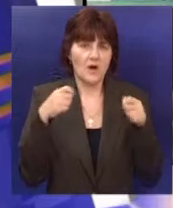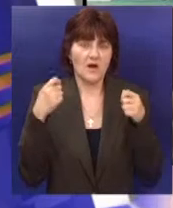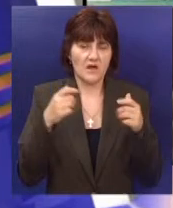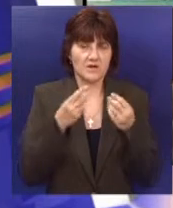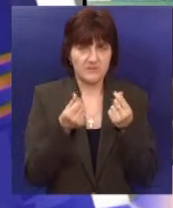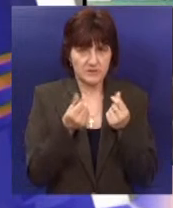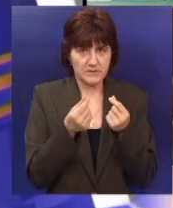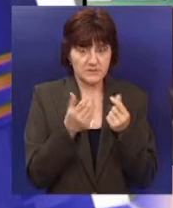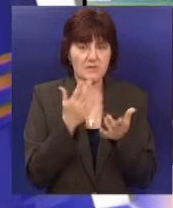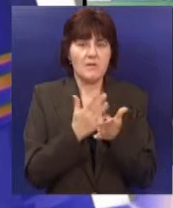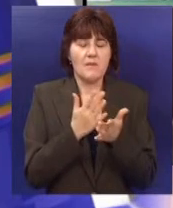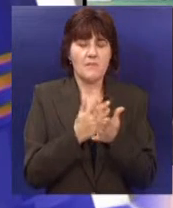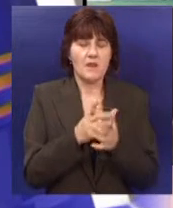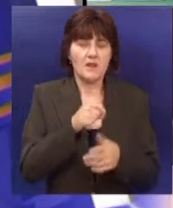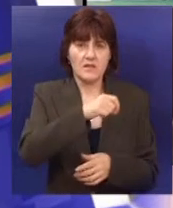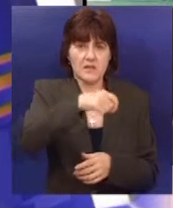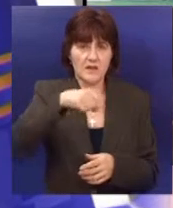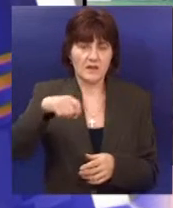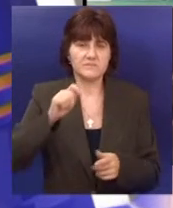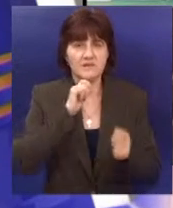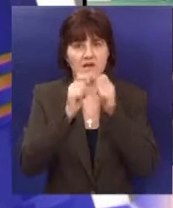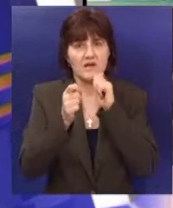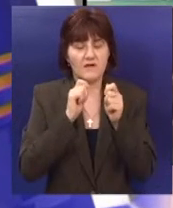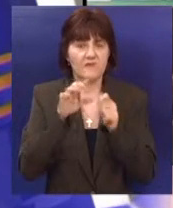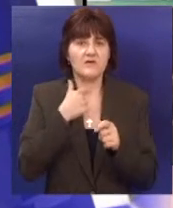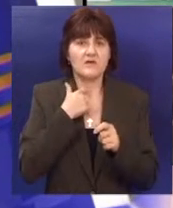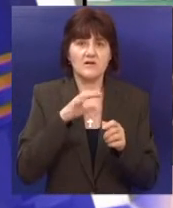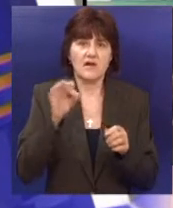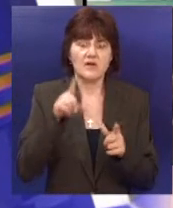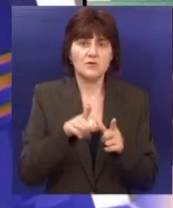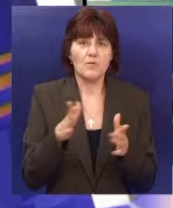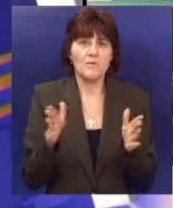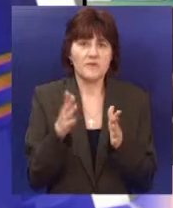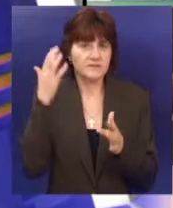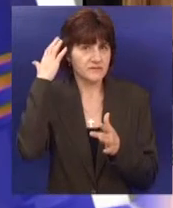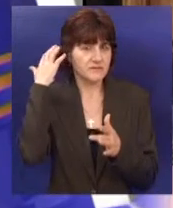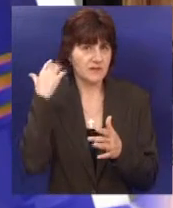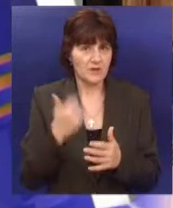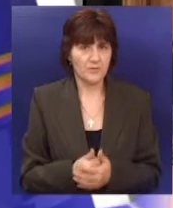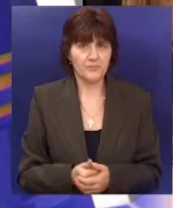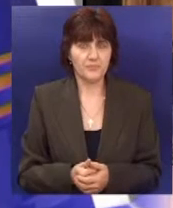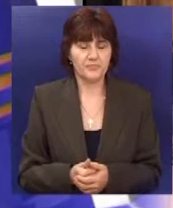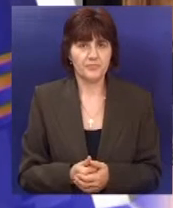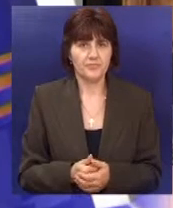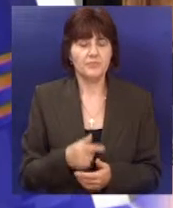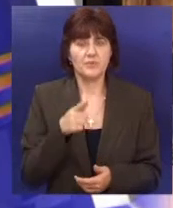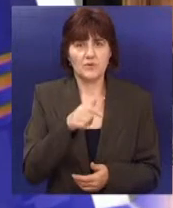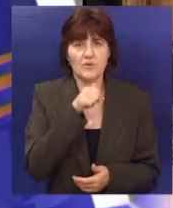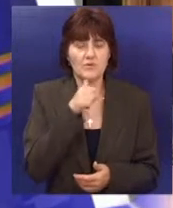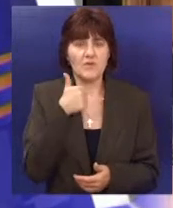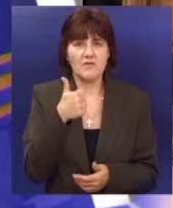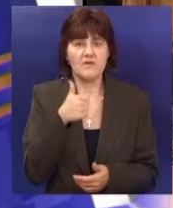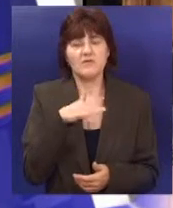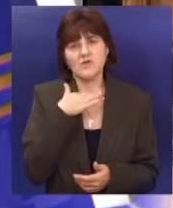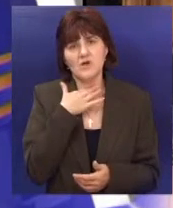o građevinskom zemljištu. Doneta je odluka o raspisivanju referenduma u mesnoj zajednici Novo Selo. Što nedostaje, to